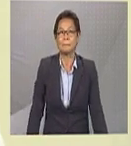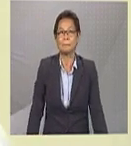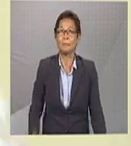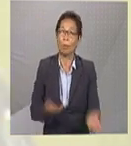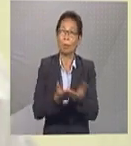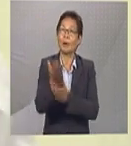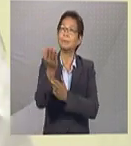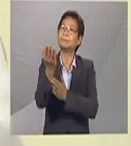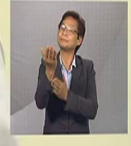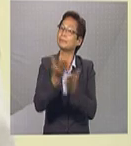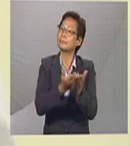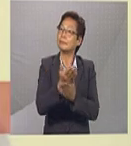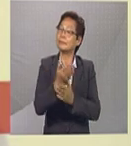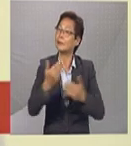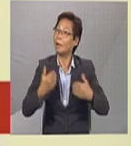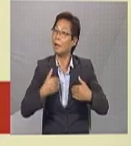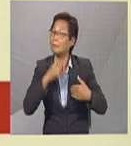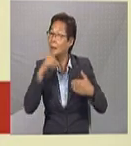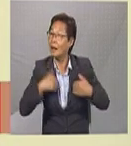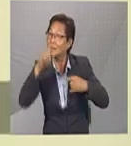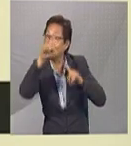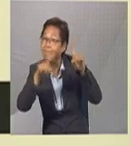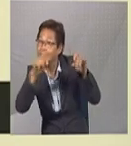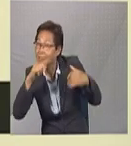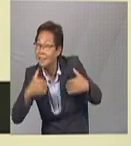Alright. Tak ada soalan? Ada.